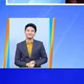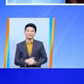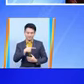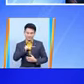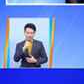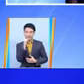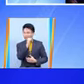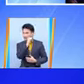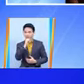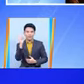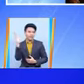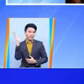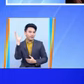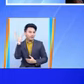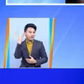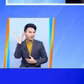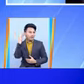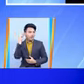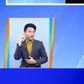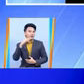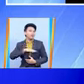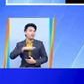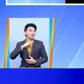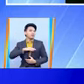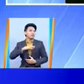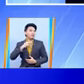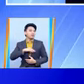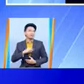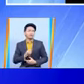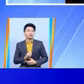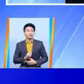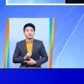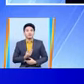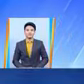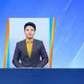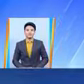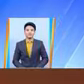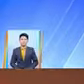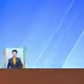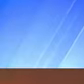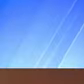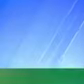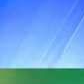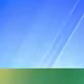ว่าได้ฟังตัวได้ฟังแล้วเนี่ยโอ้โหรู้สึกตื่นตัวจริงหรือเปล่าไม่รู้นะครับ